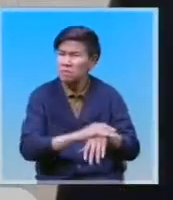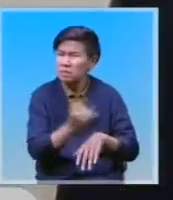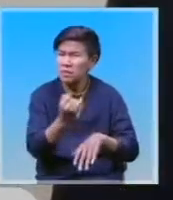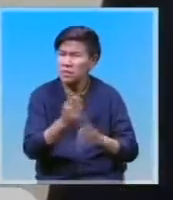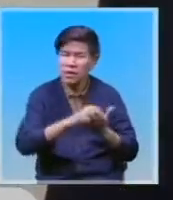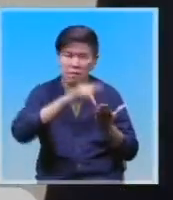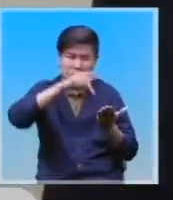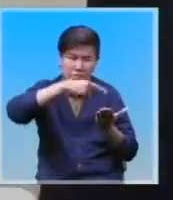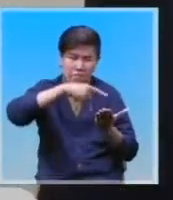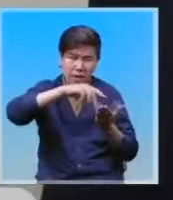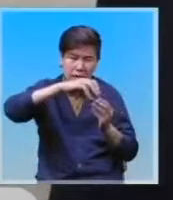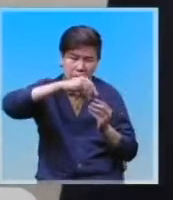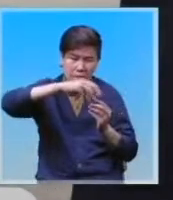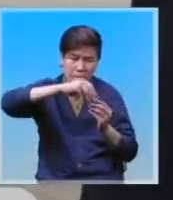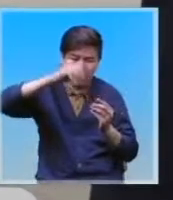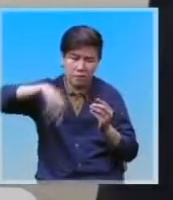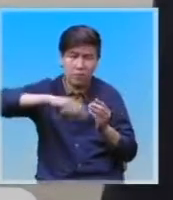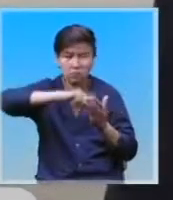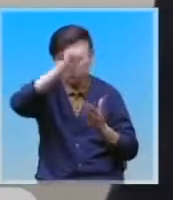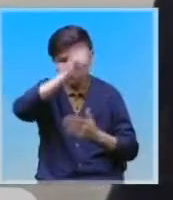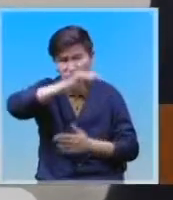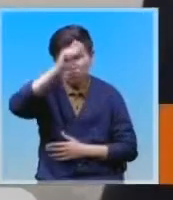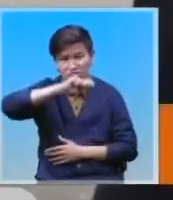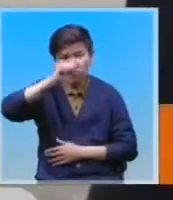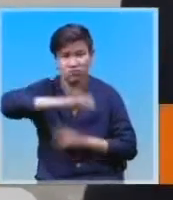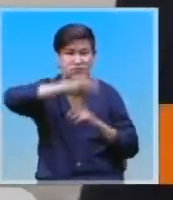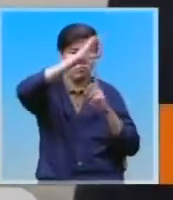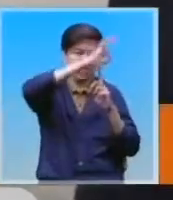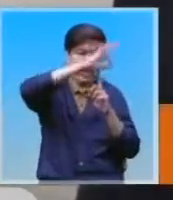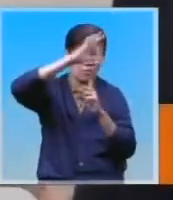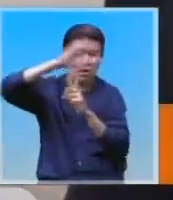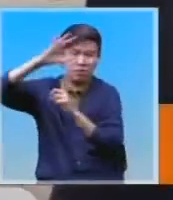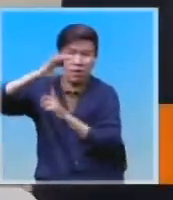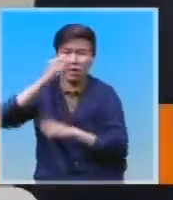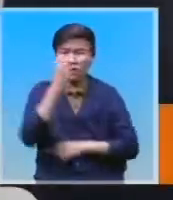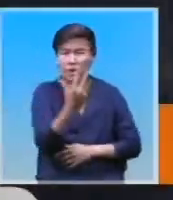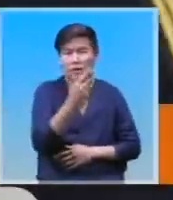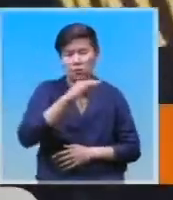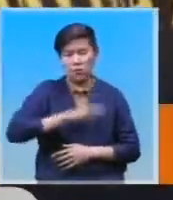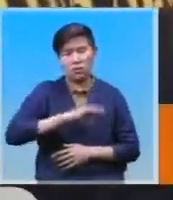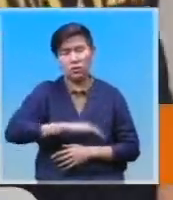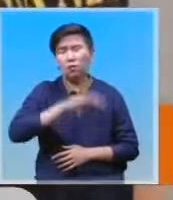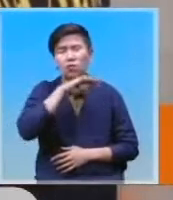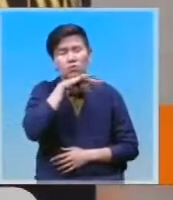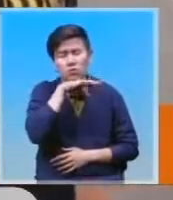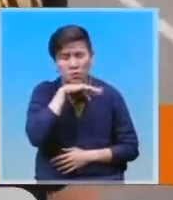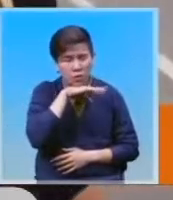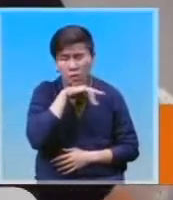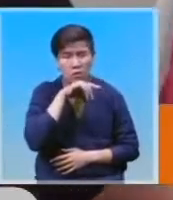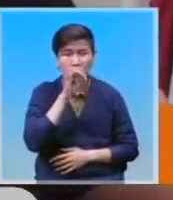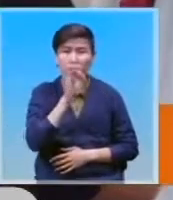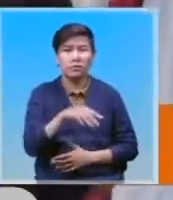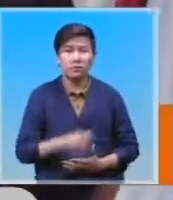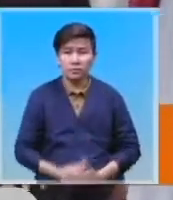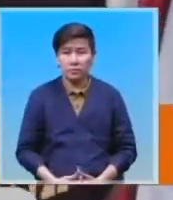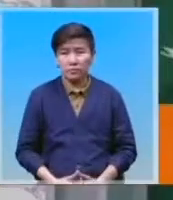จิกขีดเขียนป้ายรถเมย์3ป้ายในเมืองพัทยากลางมันสกปรกเสียเหลือเกินเสียภาพลักษณ์เมืองท่องเที่ยวของประเทศไ